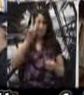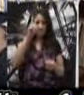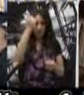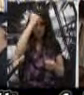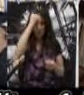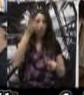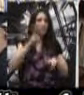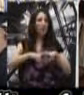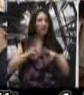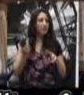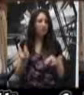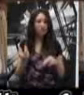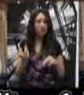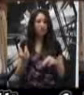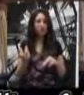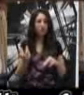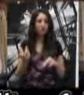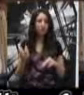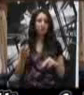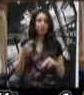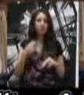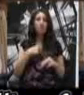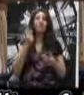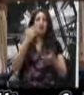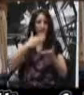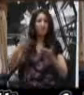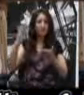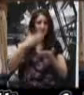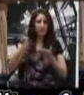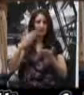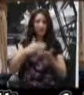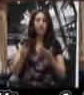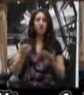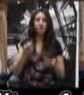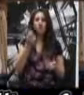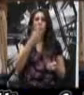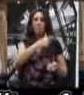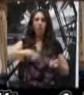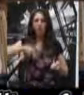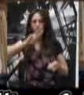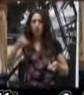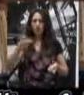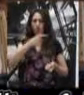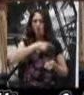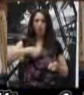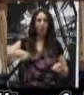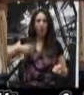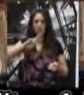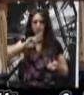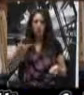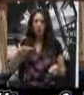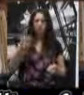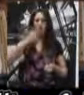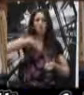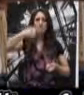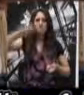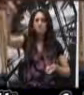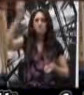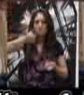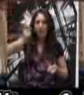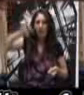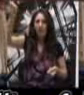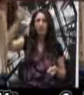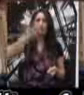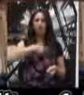جنيه. وبعدين؟ وبعدين كنا بنسد كل شويه نلاقي بقى محاميين شكله كده وبيشتكونا بقى،